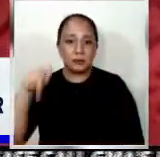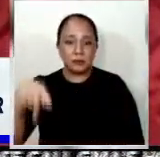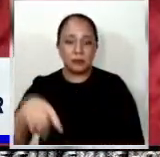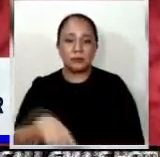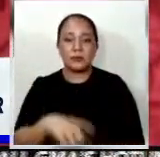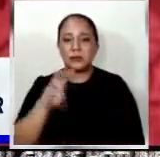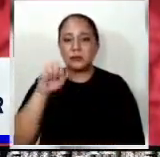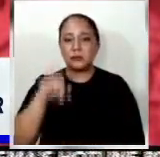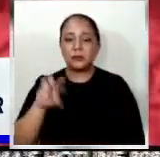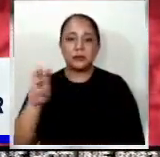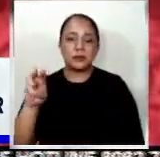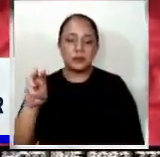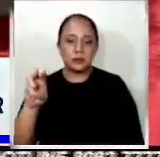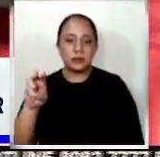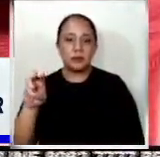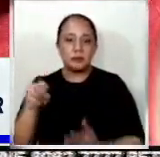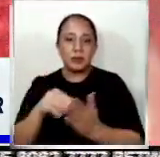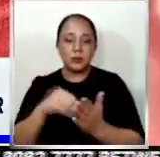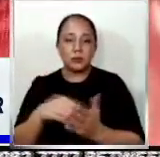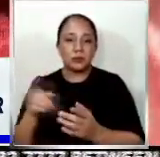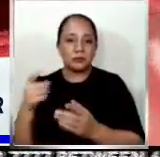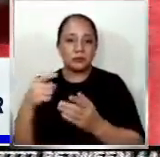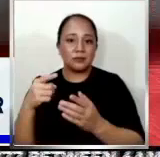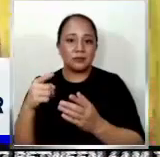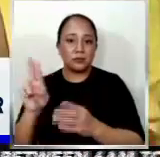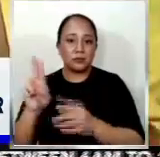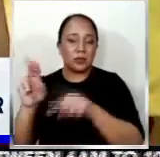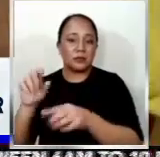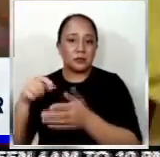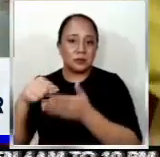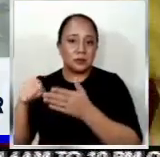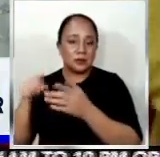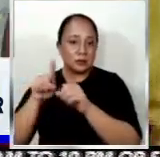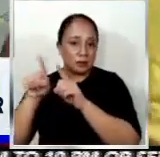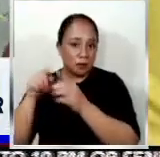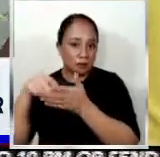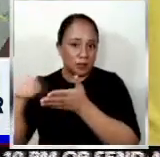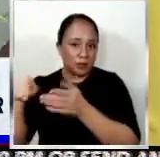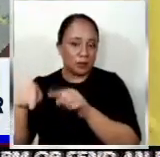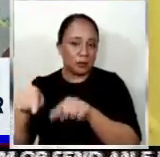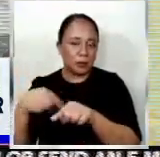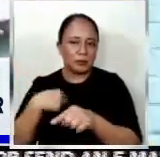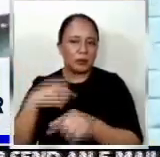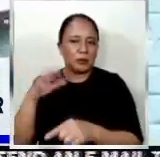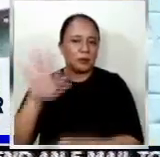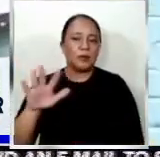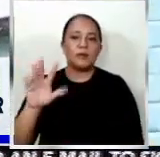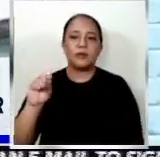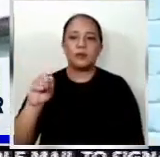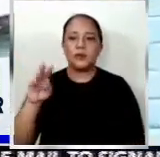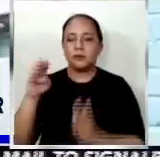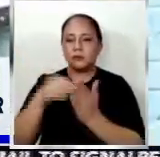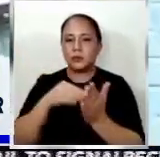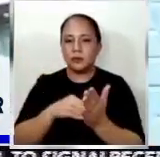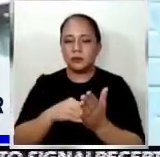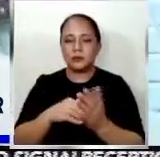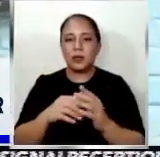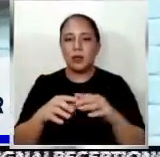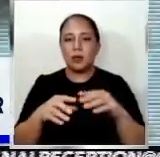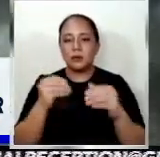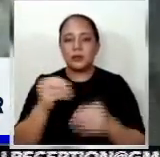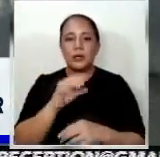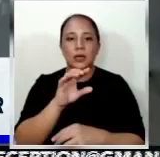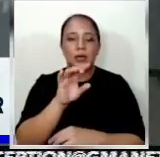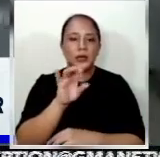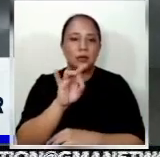ipinagkatiwala ng DSWD sa Starpay. Katumbas ito ng mahigit 50 billion pesos mula sa kabuuang 85.1 billion pesos na